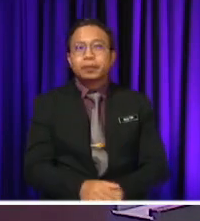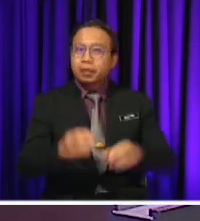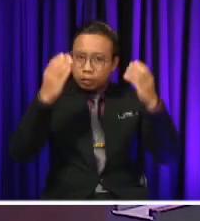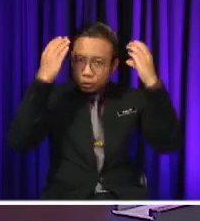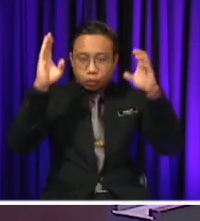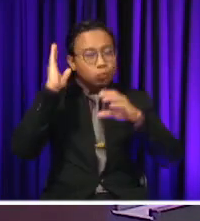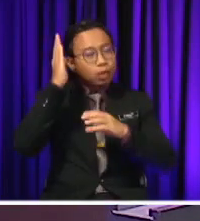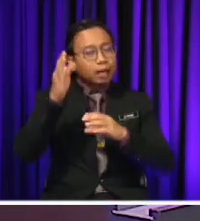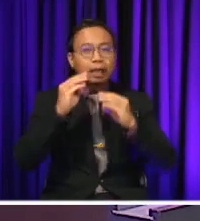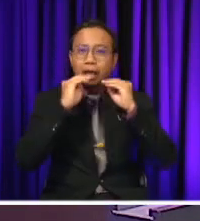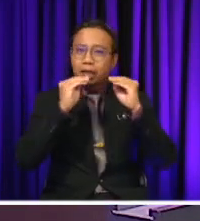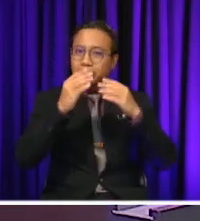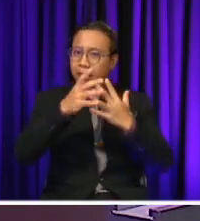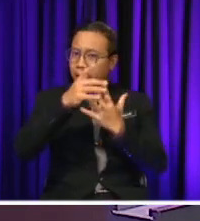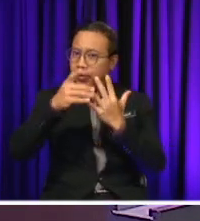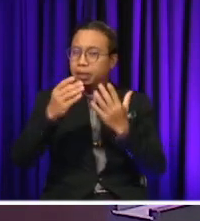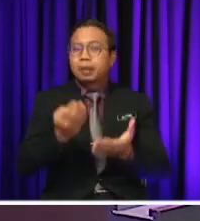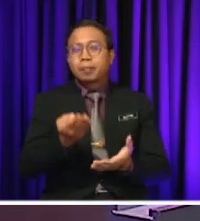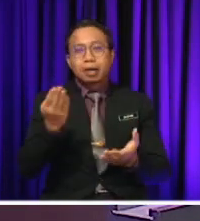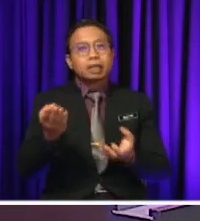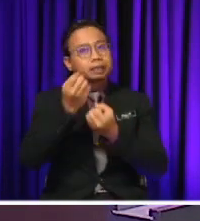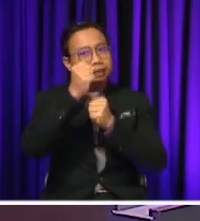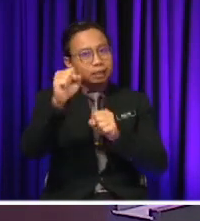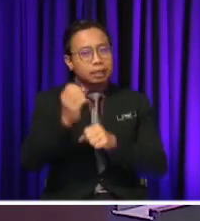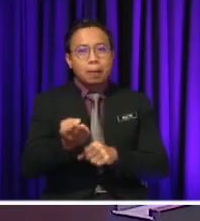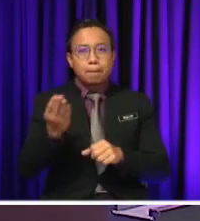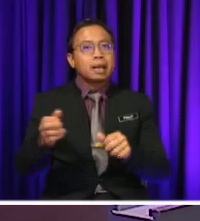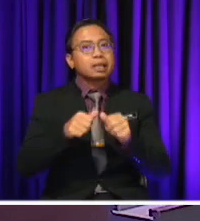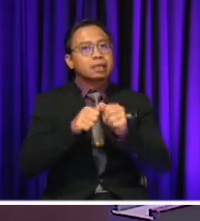pilih bahan sediakan bahan berdasarkan